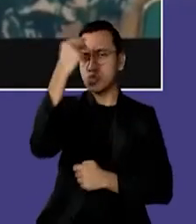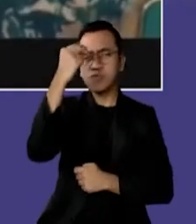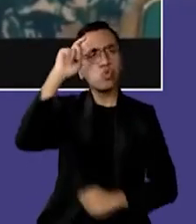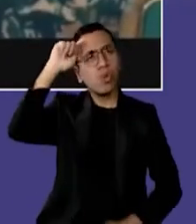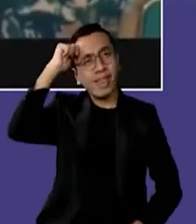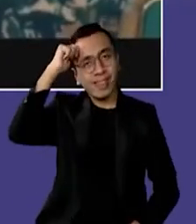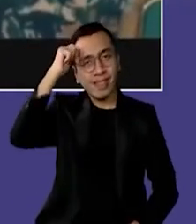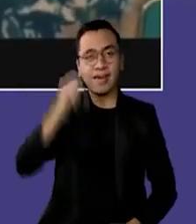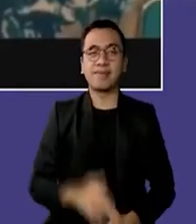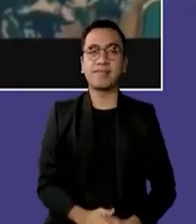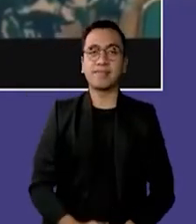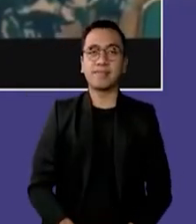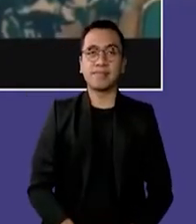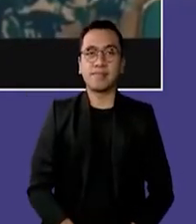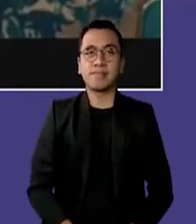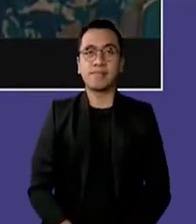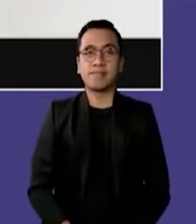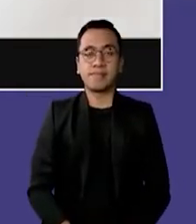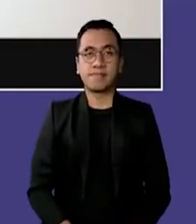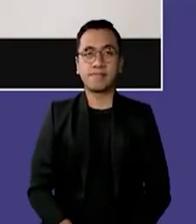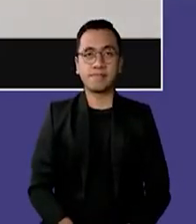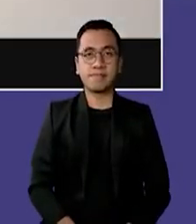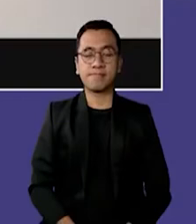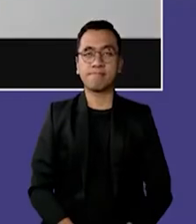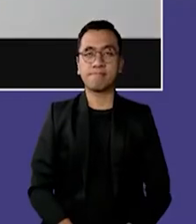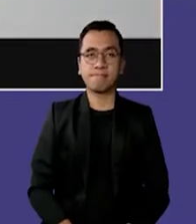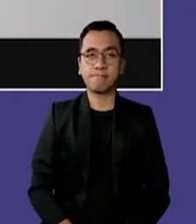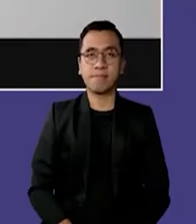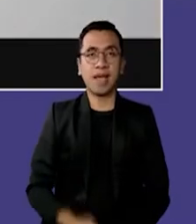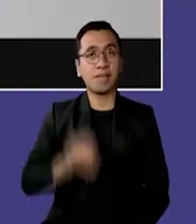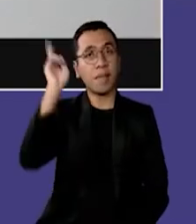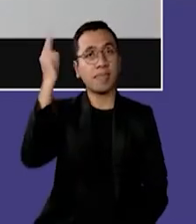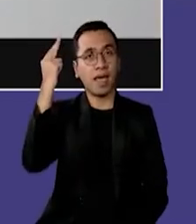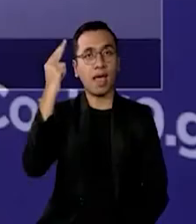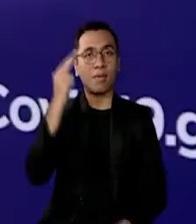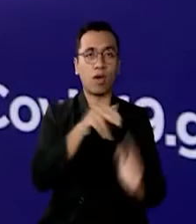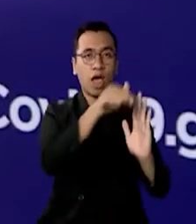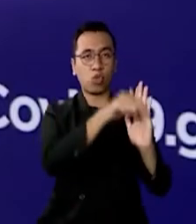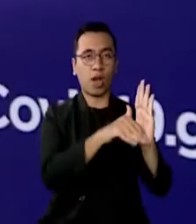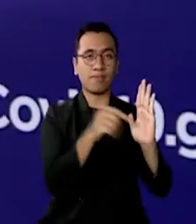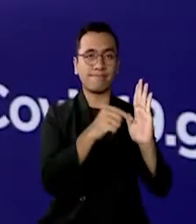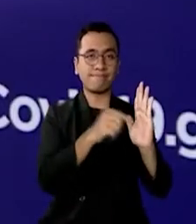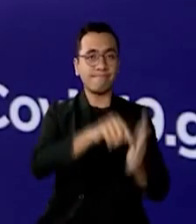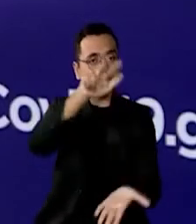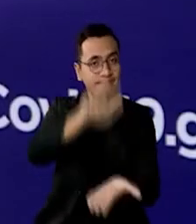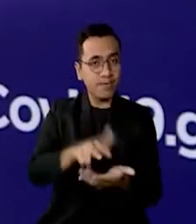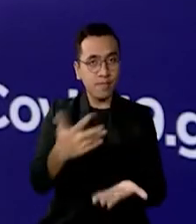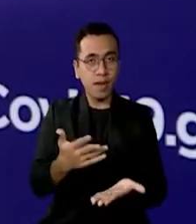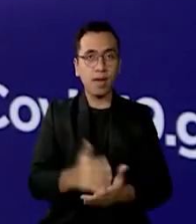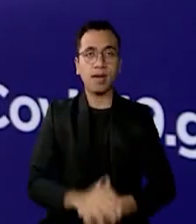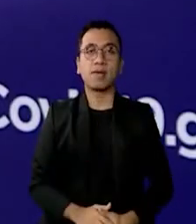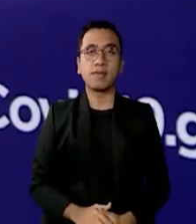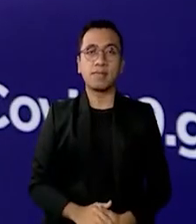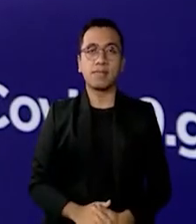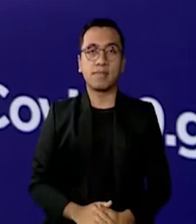Taufik dan memang pada saat itu kebijakan kami pemerintah daerah tidak ada yang boleh